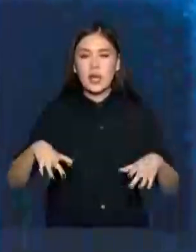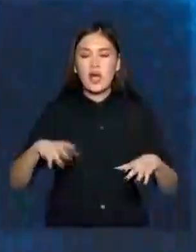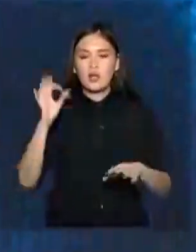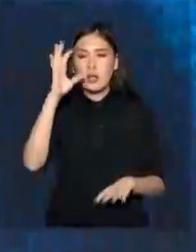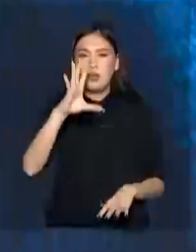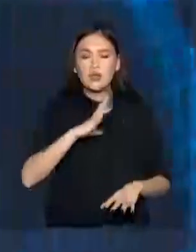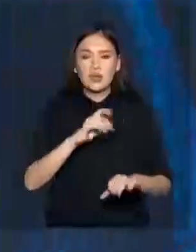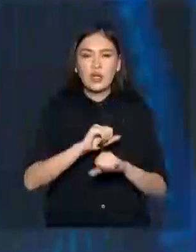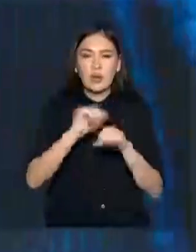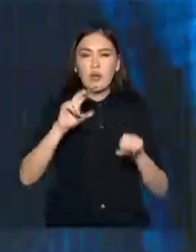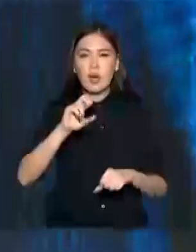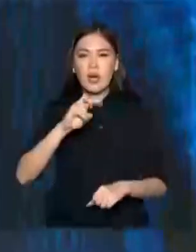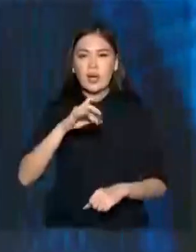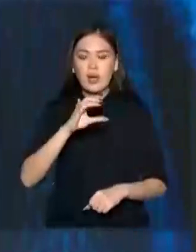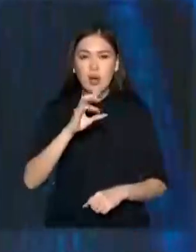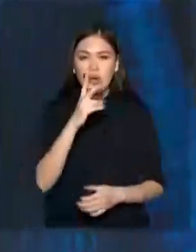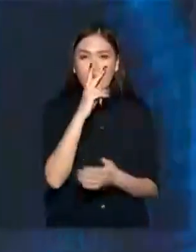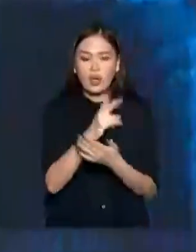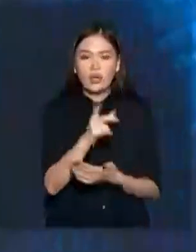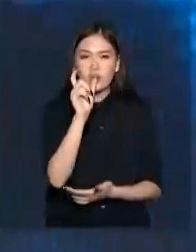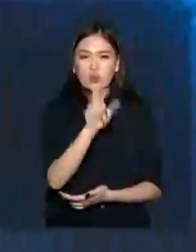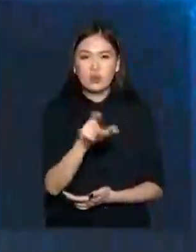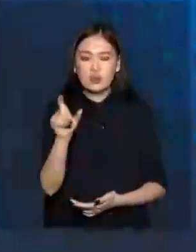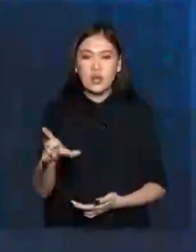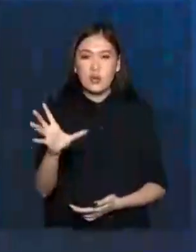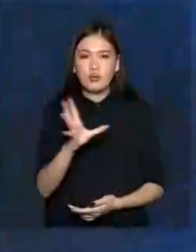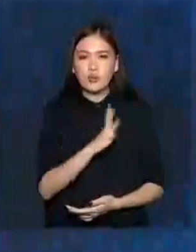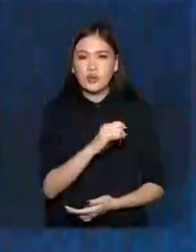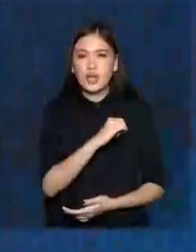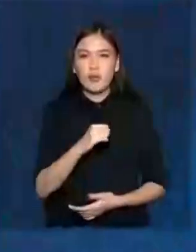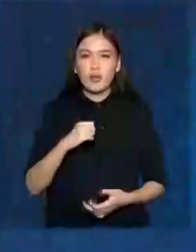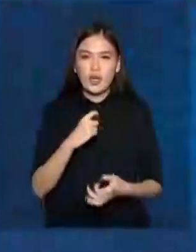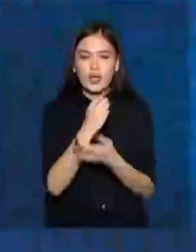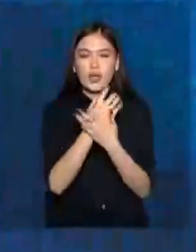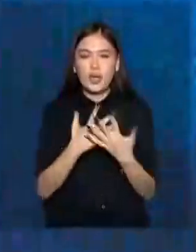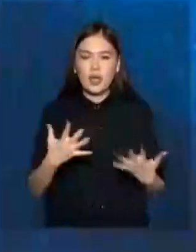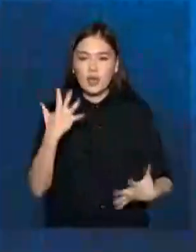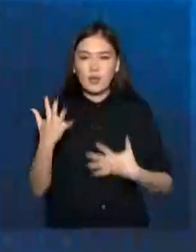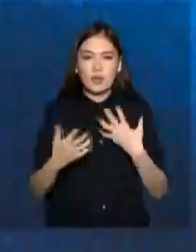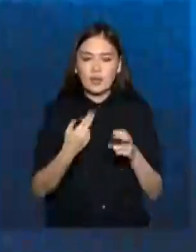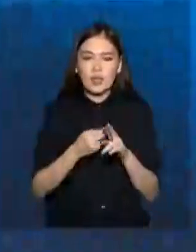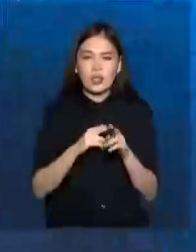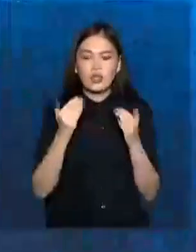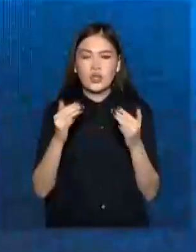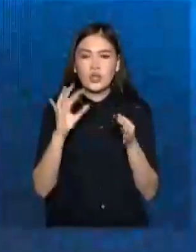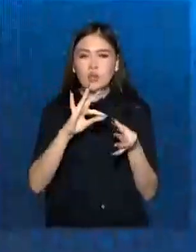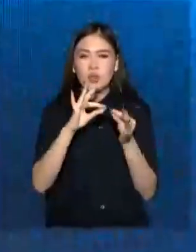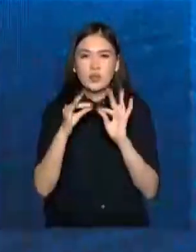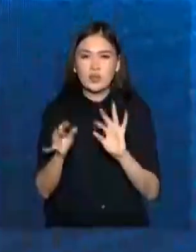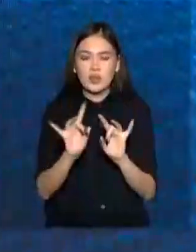семипалатинском полигоне во время просмотра столичные зрители испытали самые разные эмоции подробнее расскажет